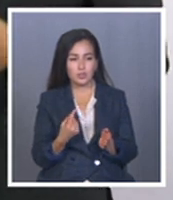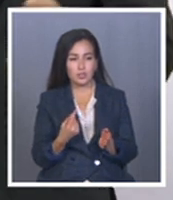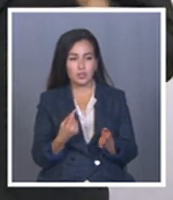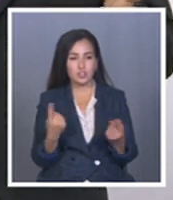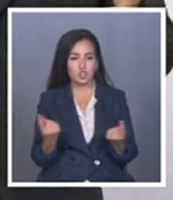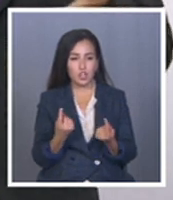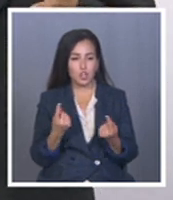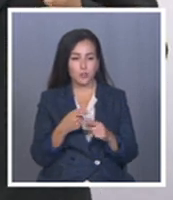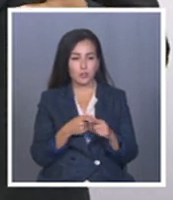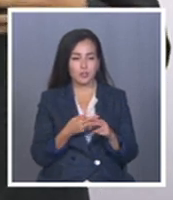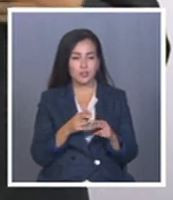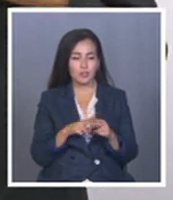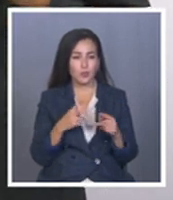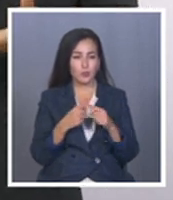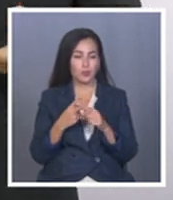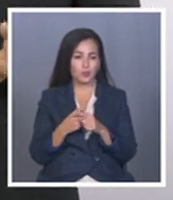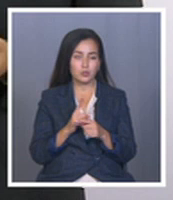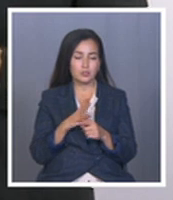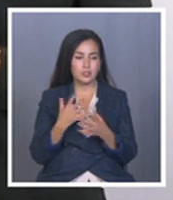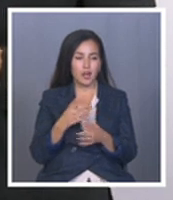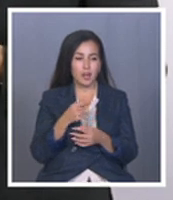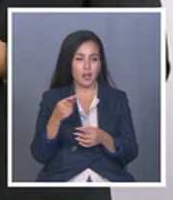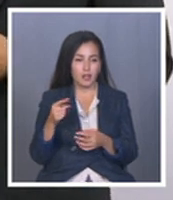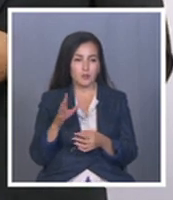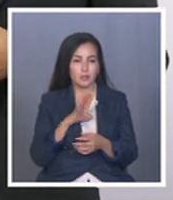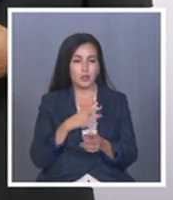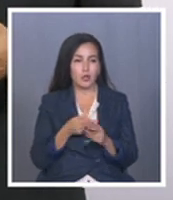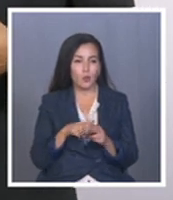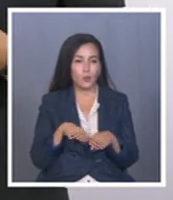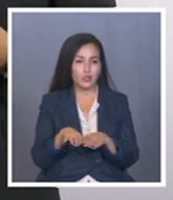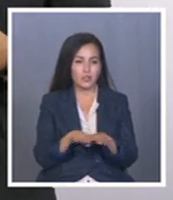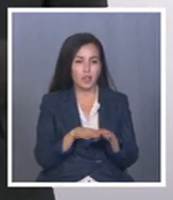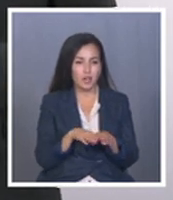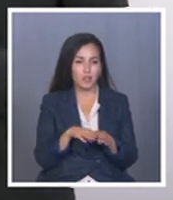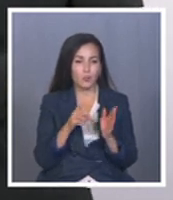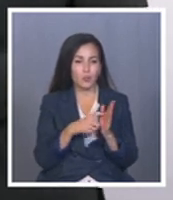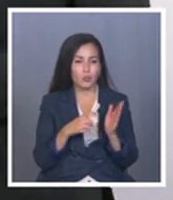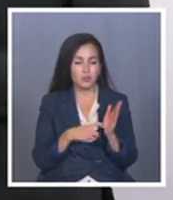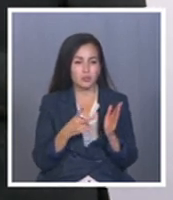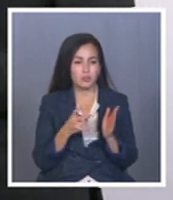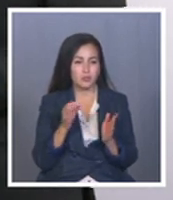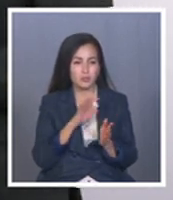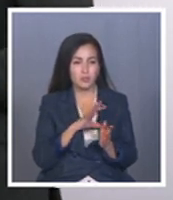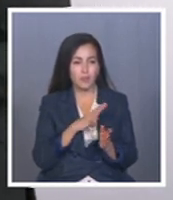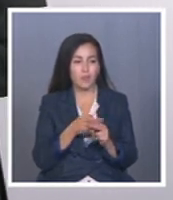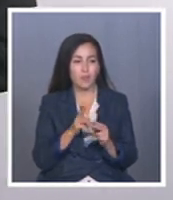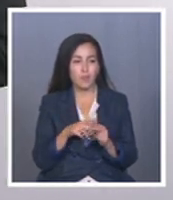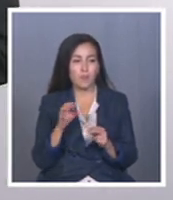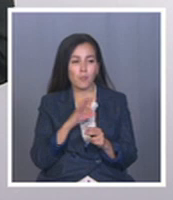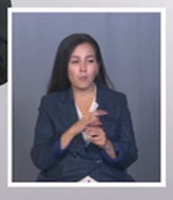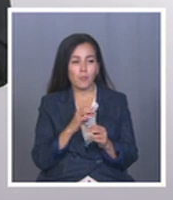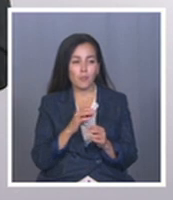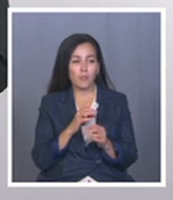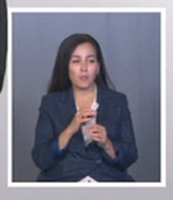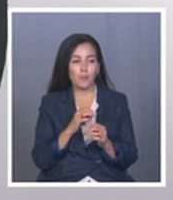бөлшектерді бір-біріне қосу үшін немесе азайту үшін біз оларға ортақ бөлім қолданатын едік. Бұл жерде ортақ бөлім 3 пен